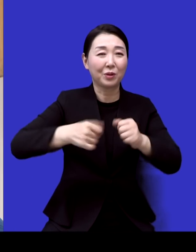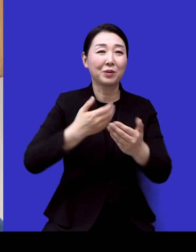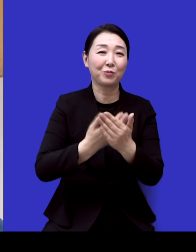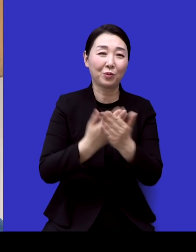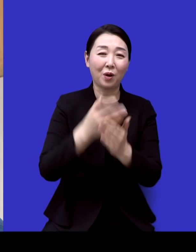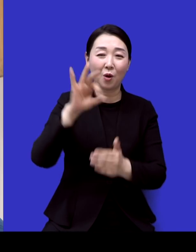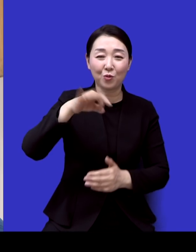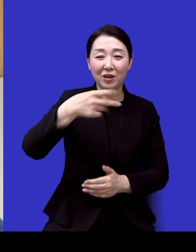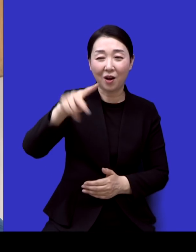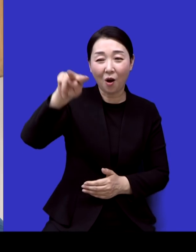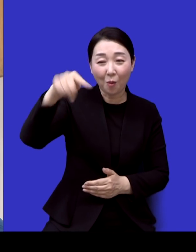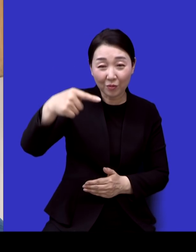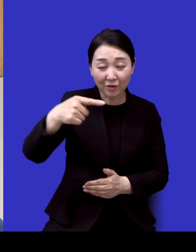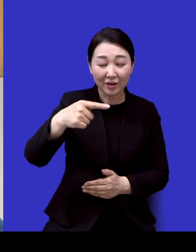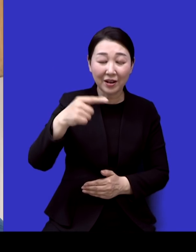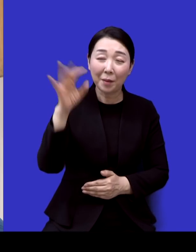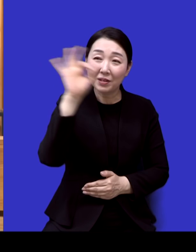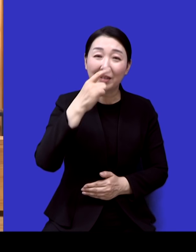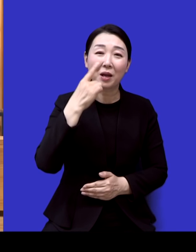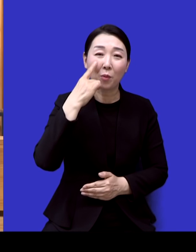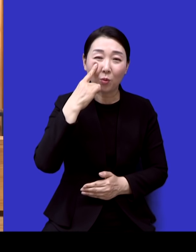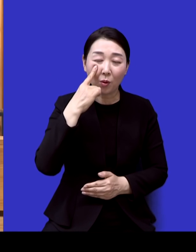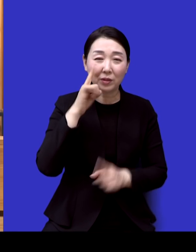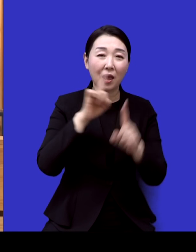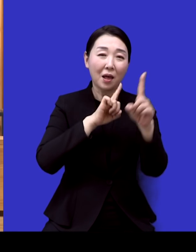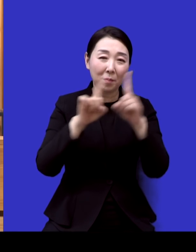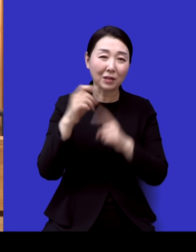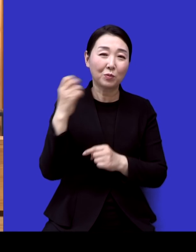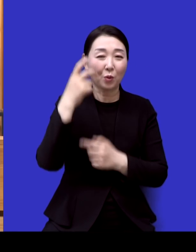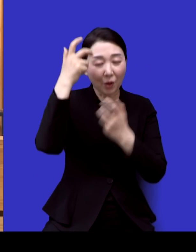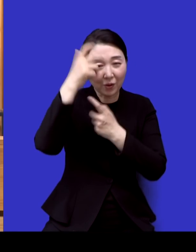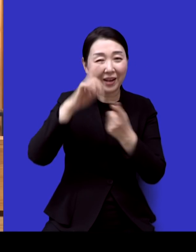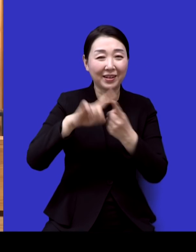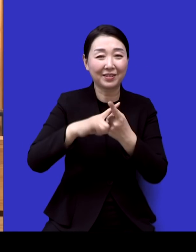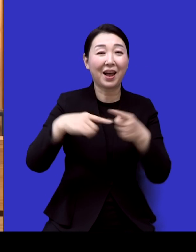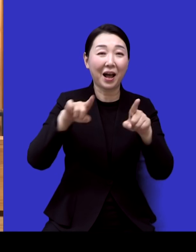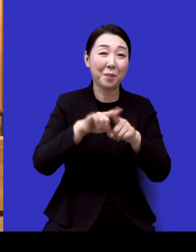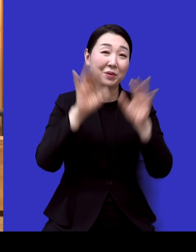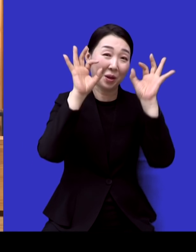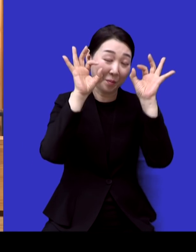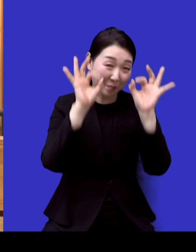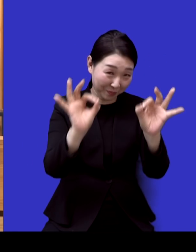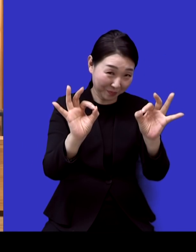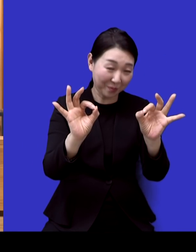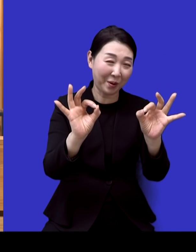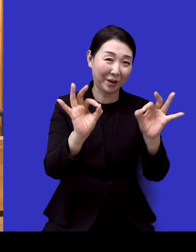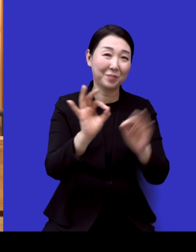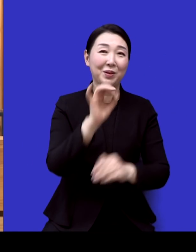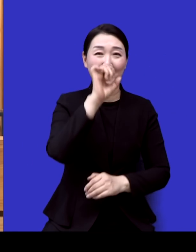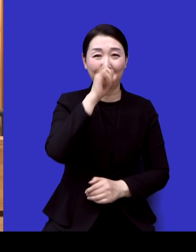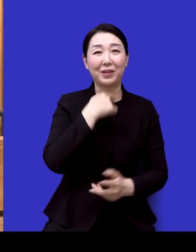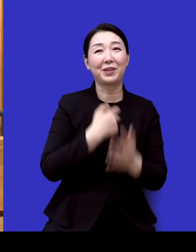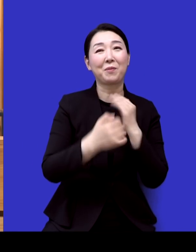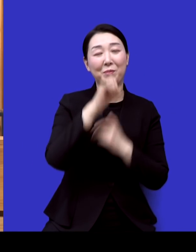예, 말씀과 또 그들이 어떤 찬양을 올리면서 그들이 얼마나 열광하는지 저희도 한번 우리 어른 세대, 기성 세대들도